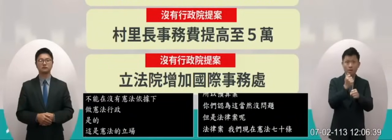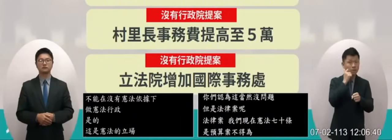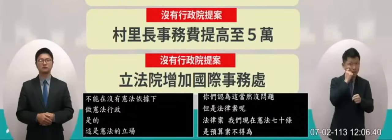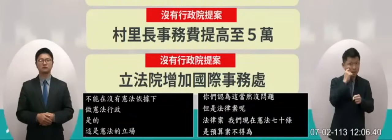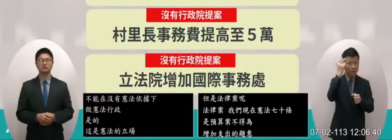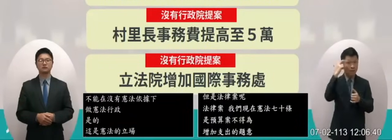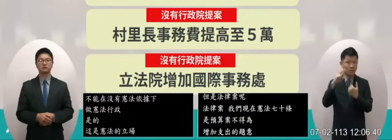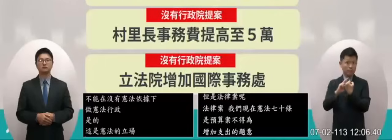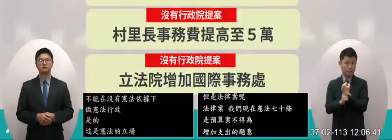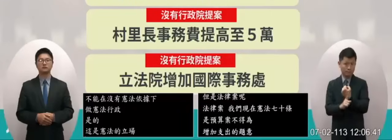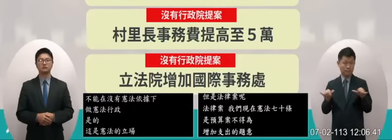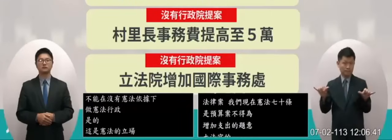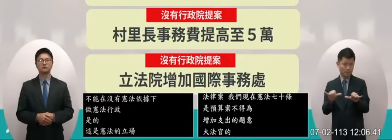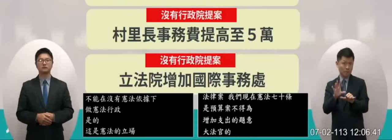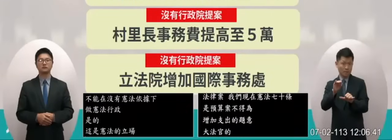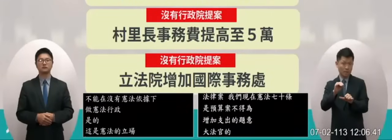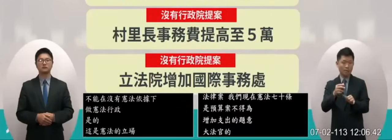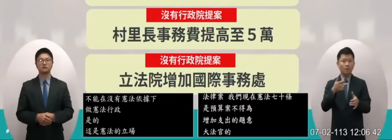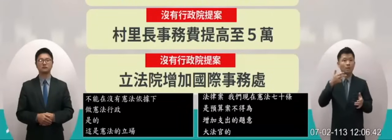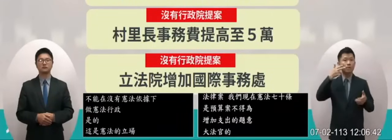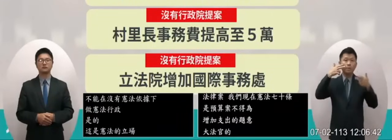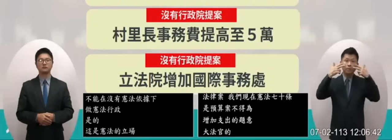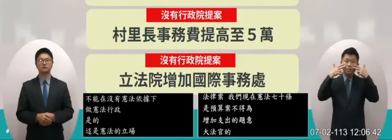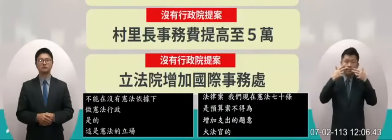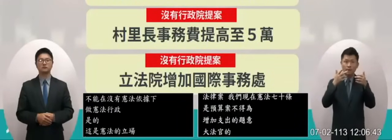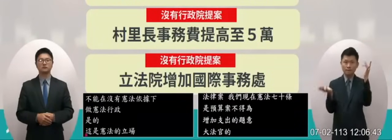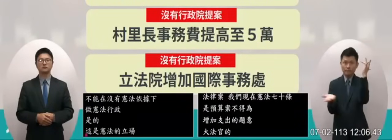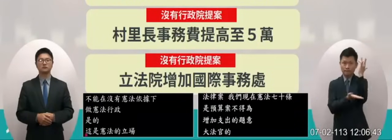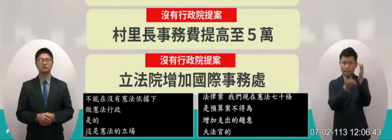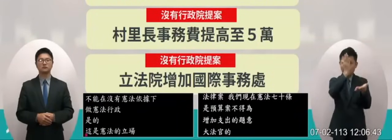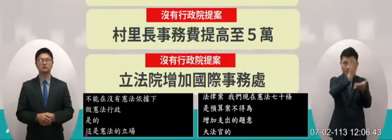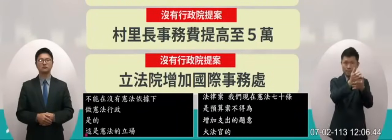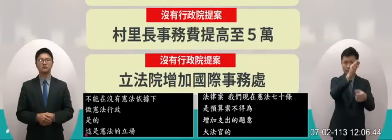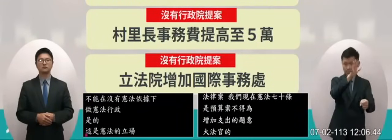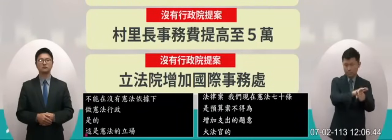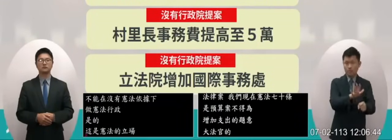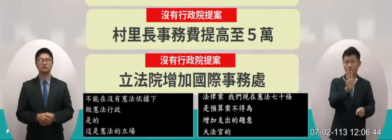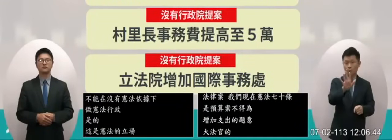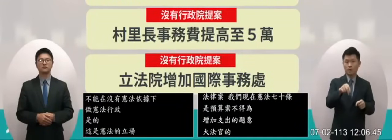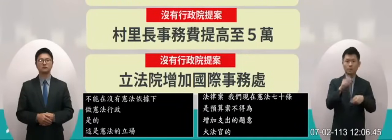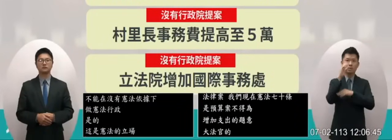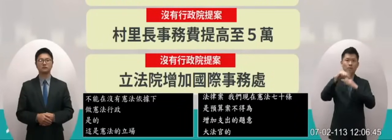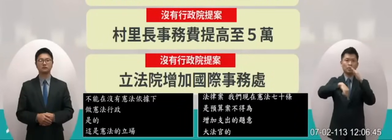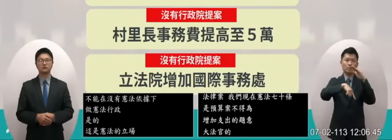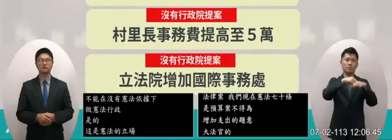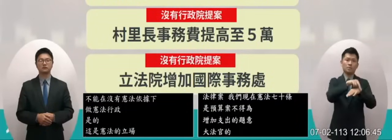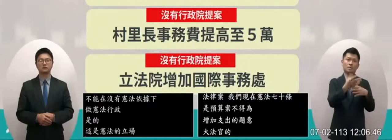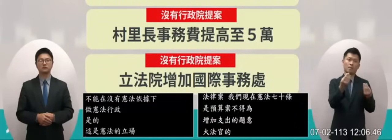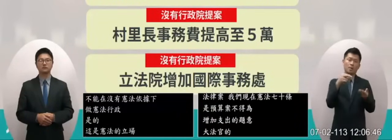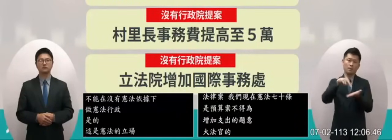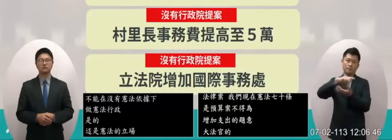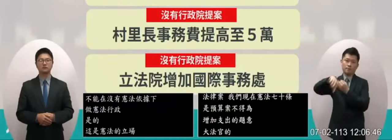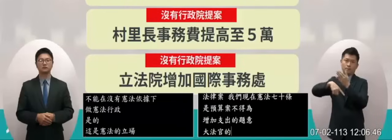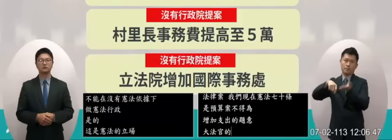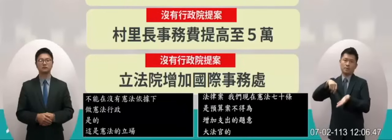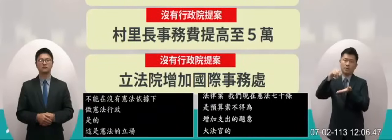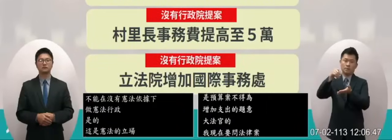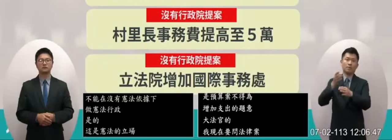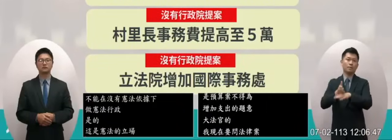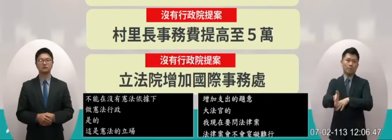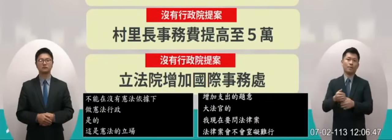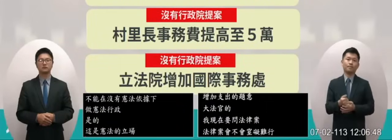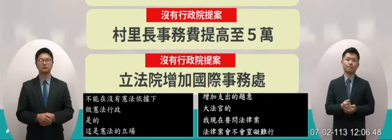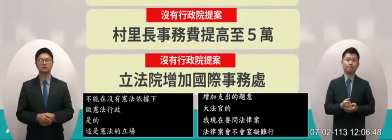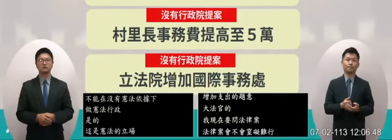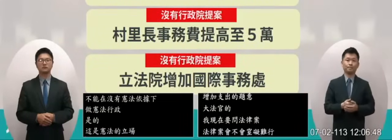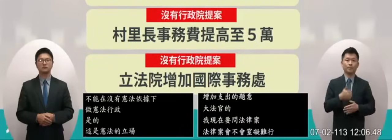边有几个，一个是原住民的禁法补偿，目前是行政院没有版本，立法院提案通过了，然后